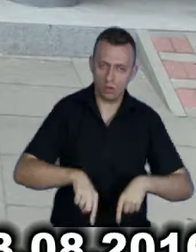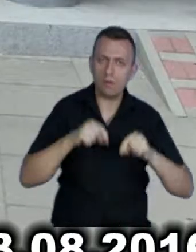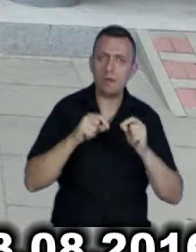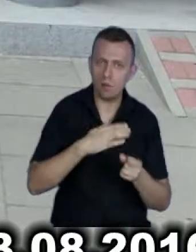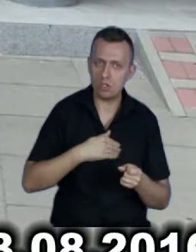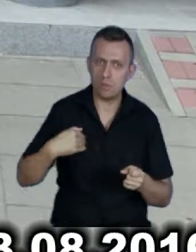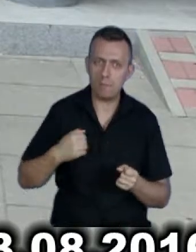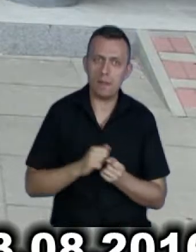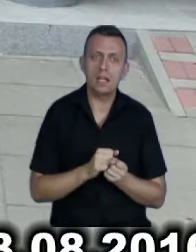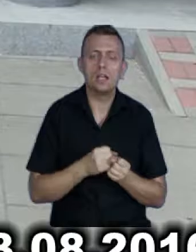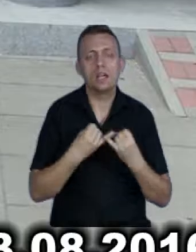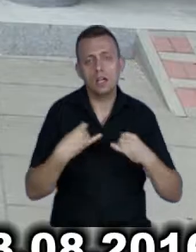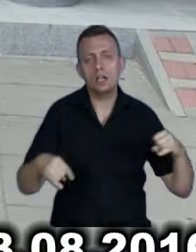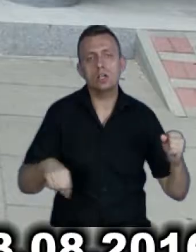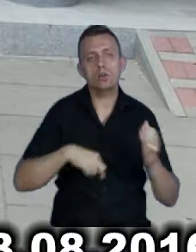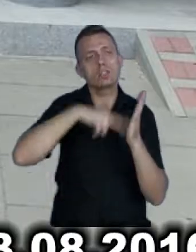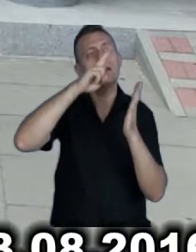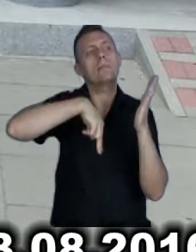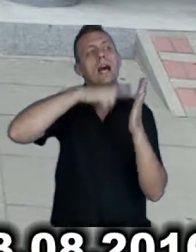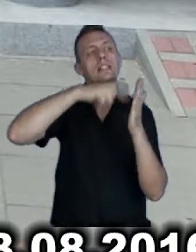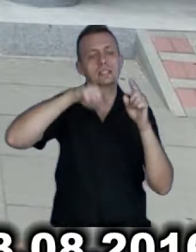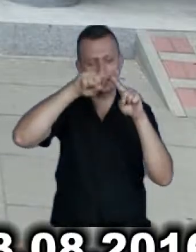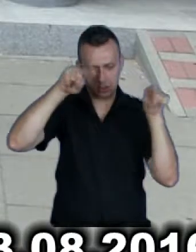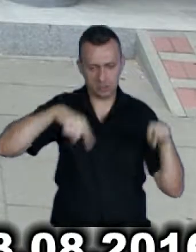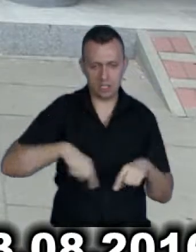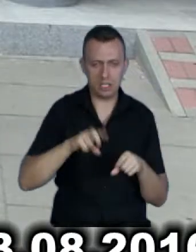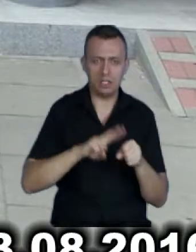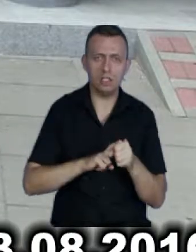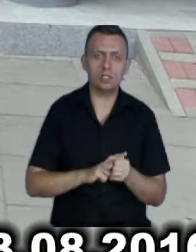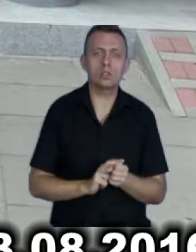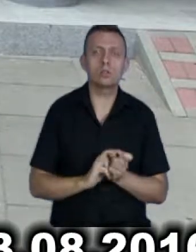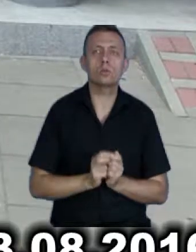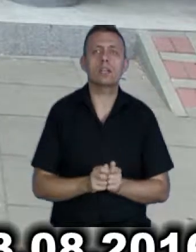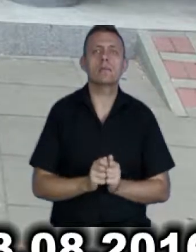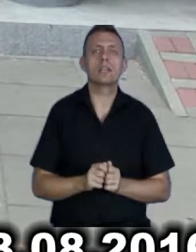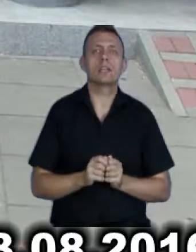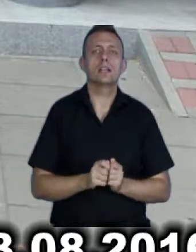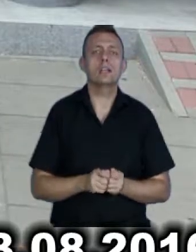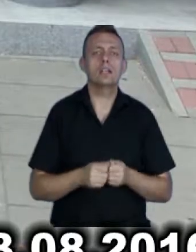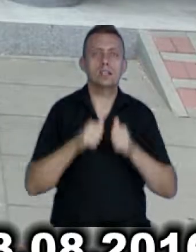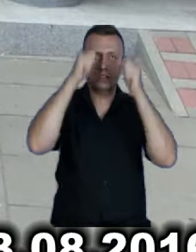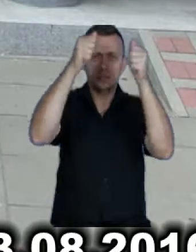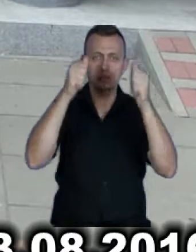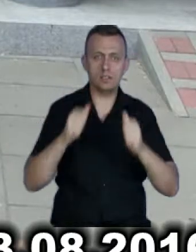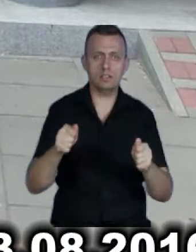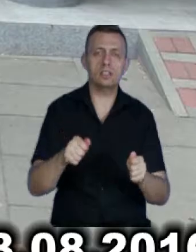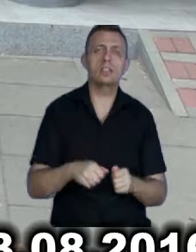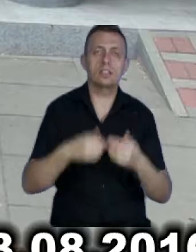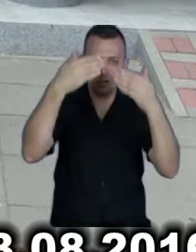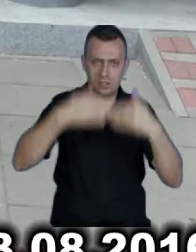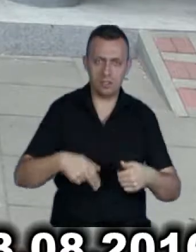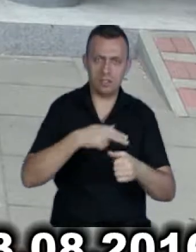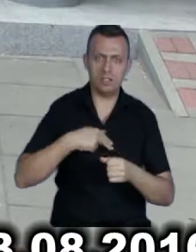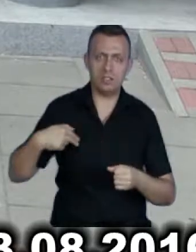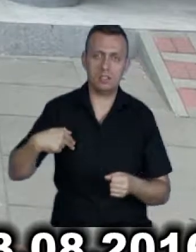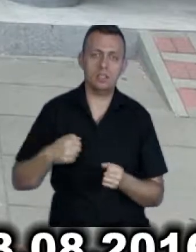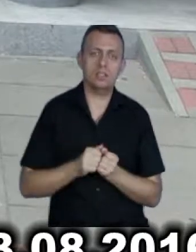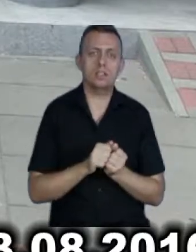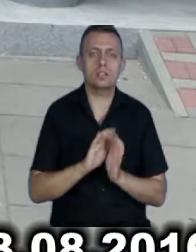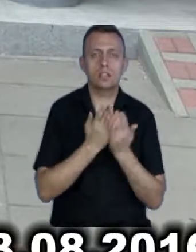i Warszawy. Dodatkowo uczestniczyły w zabawach ruchowych, w zabawach integracyjno-sportowych oraz wykonywały prace plastyczne. Zabawy